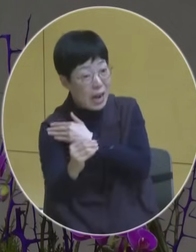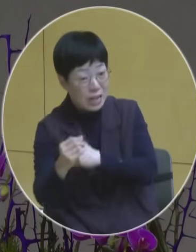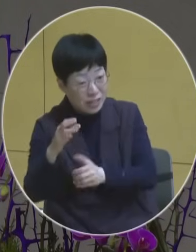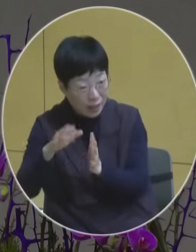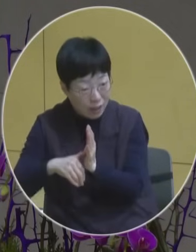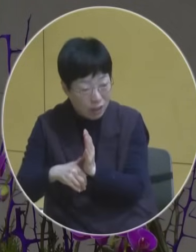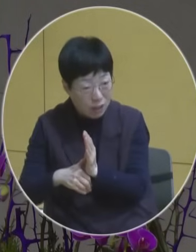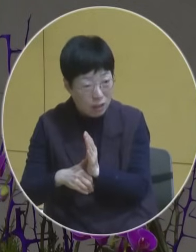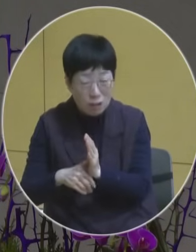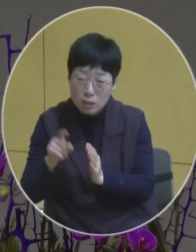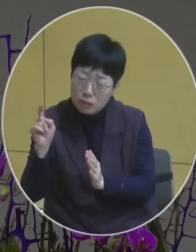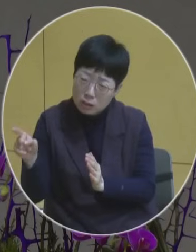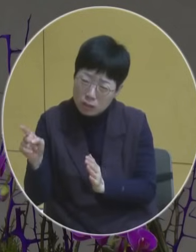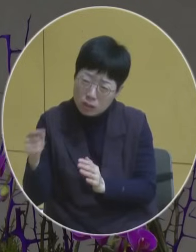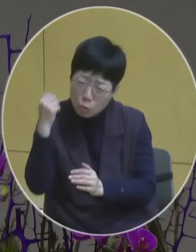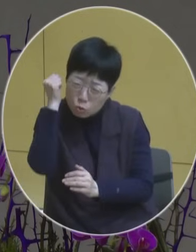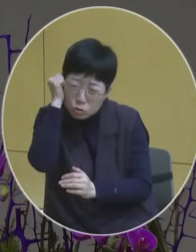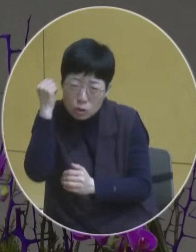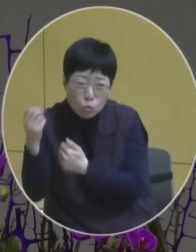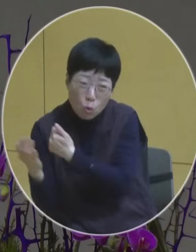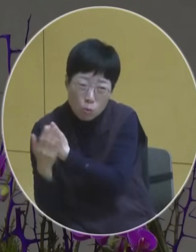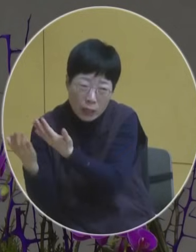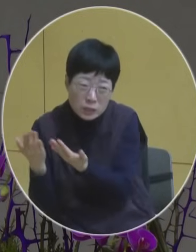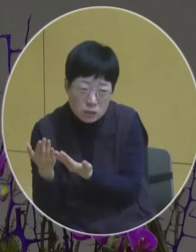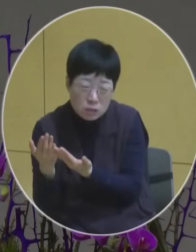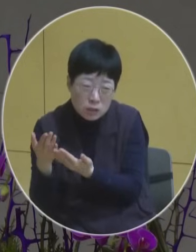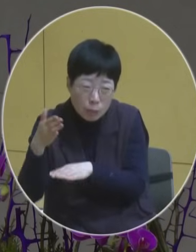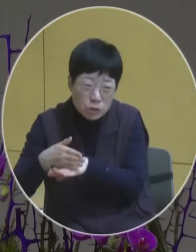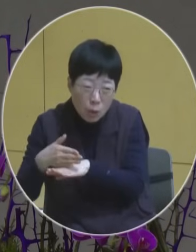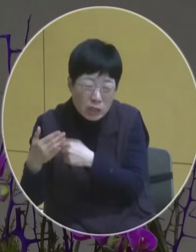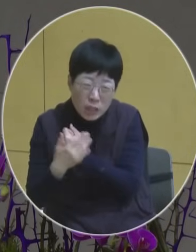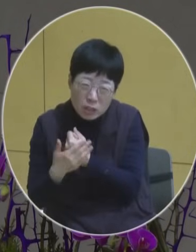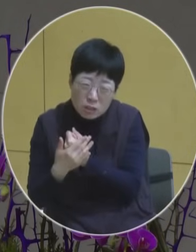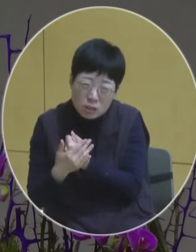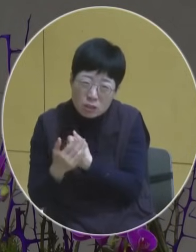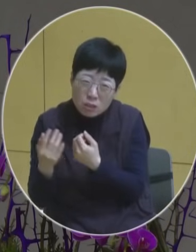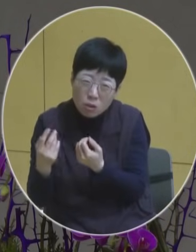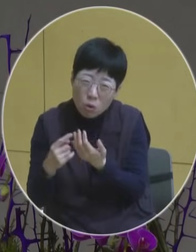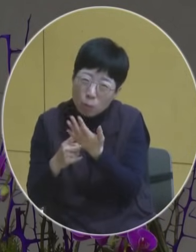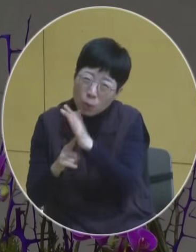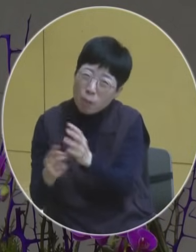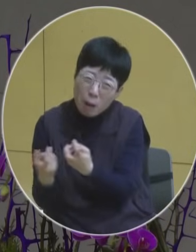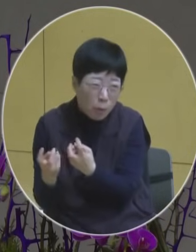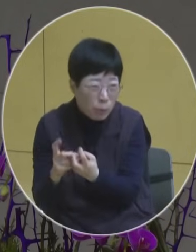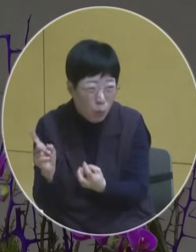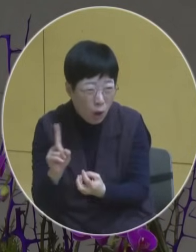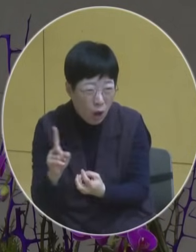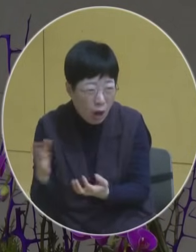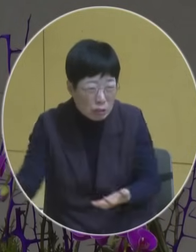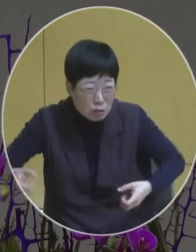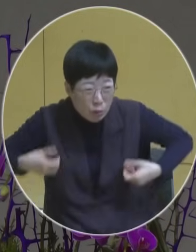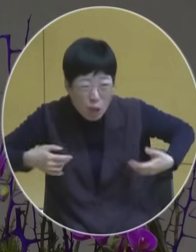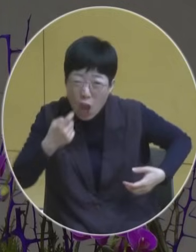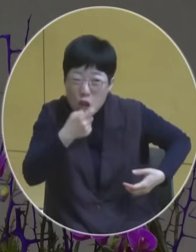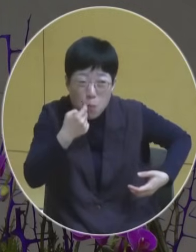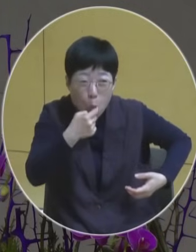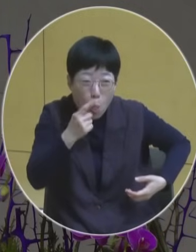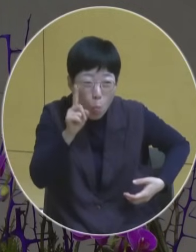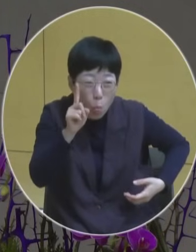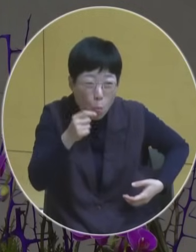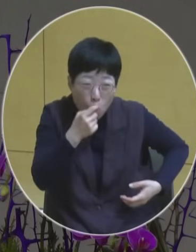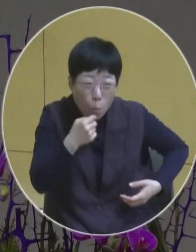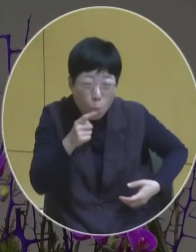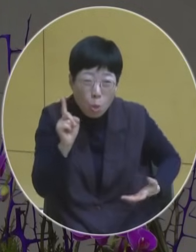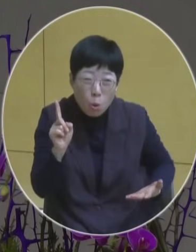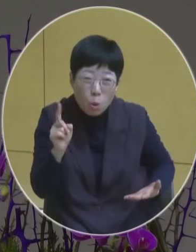되는데, 자기가 이 노숙자에게 받은 이 감사와 이 사랑을 어떻게 전할 수가 없는 거예요. 자기는 가진 게 아무것도 없어요. 입밖에 없어요.